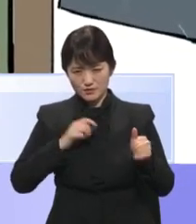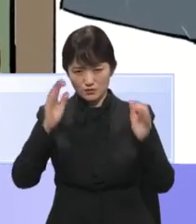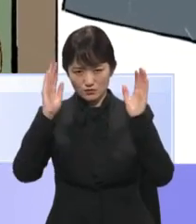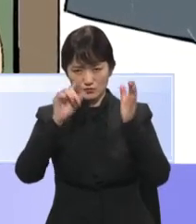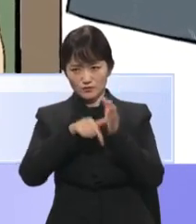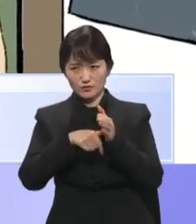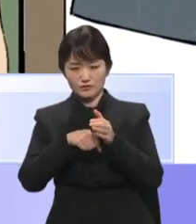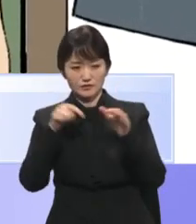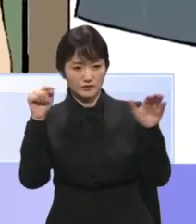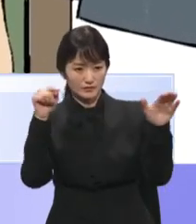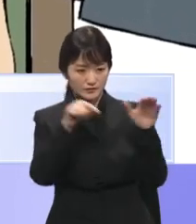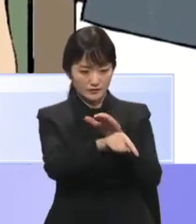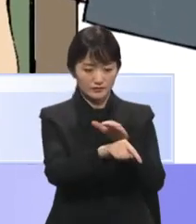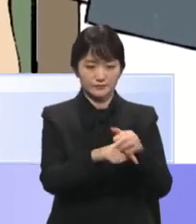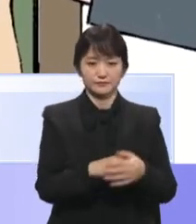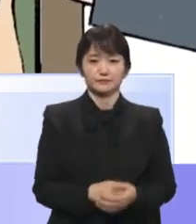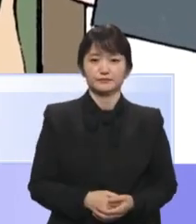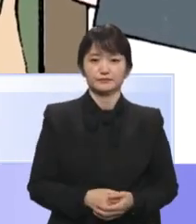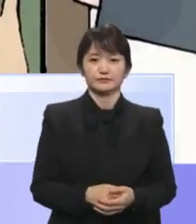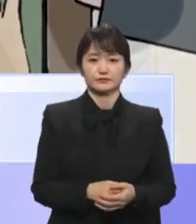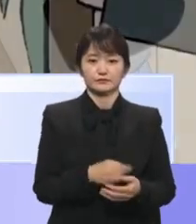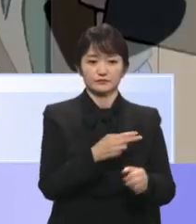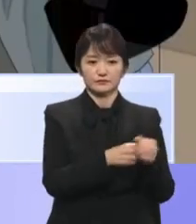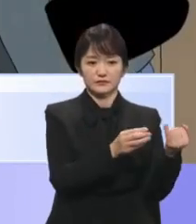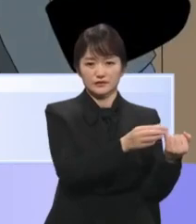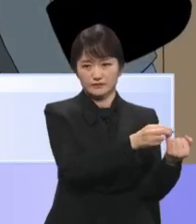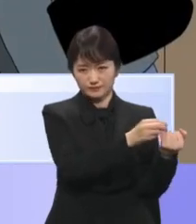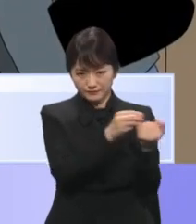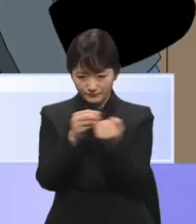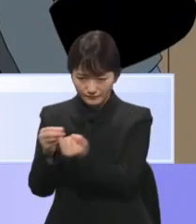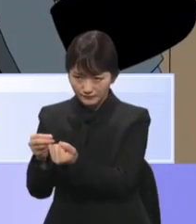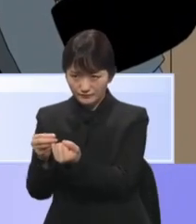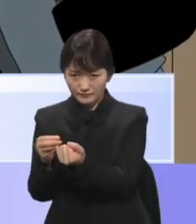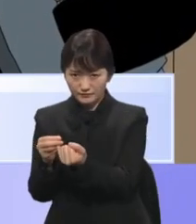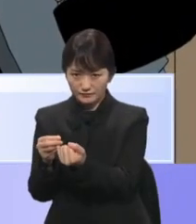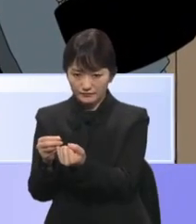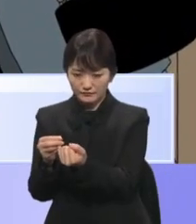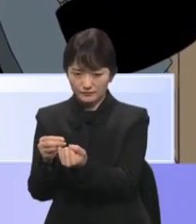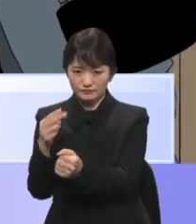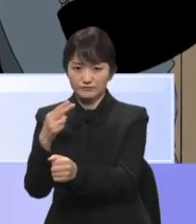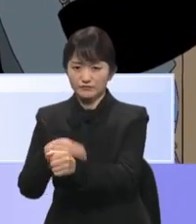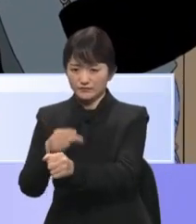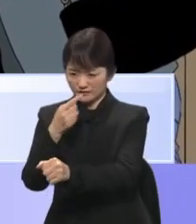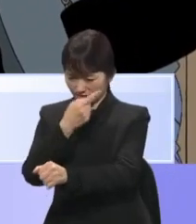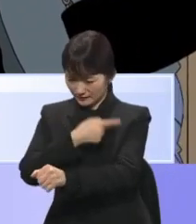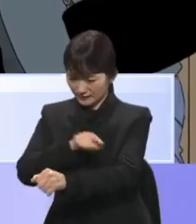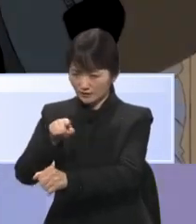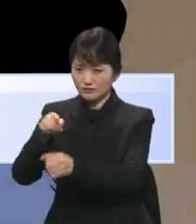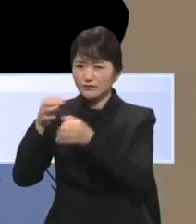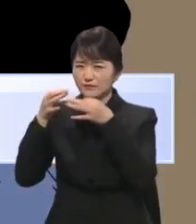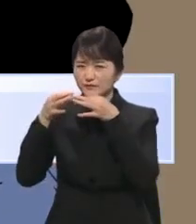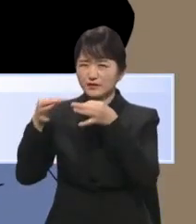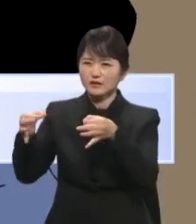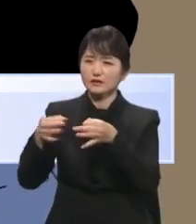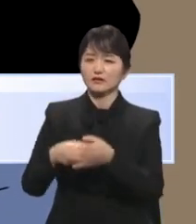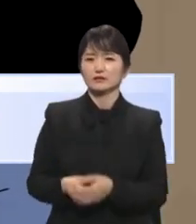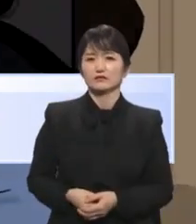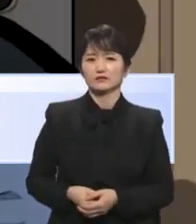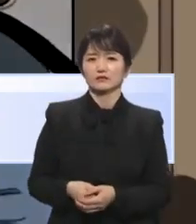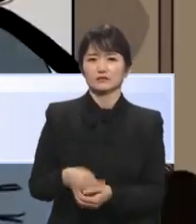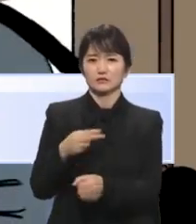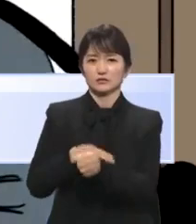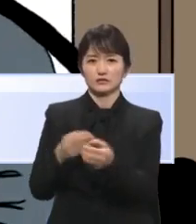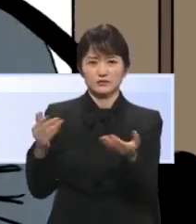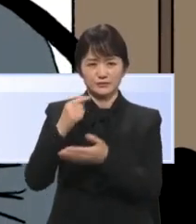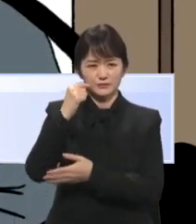그리고 복도로 끌어 나와서 끌고 나와서요 저렇게 교사 자질도 없다라고 소리를 지르고 뭐 교사일 못하게